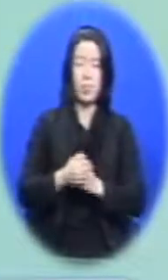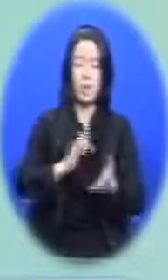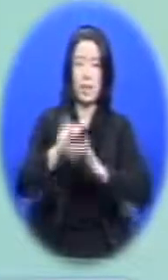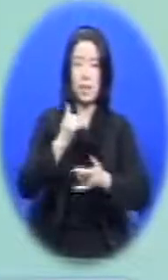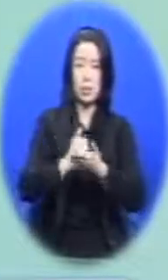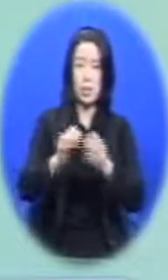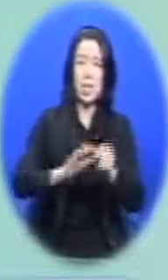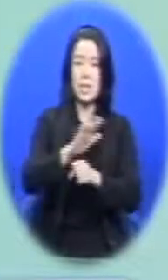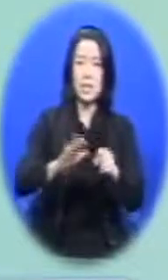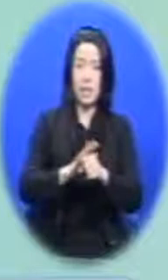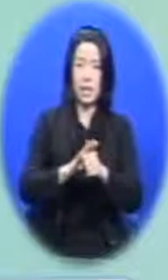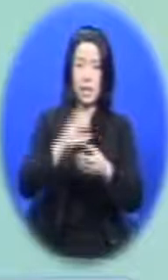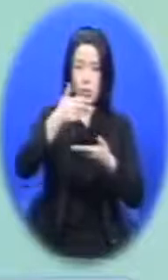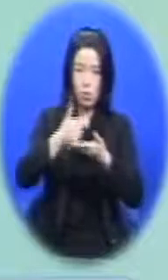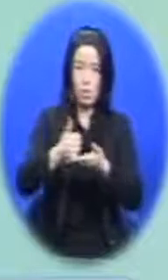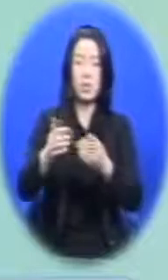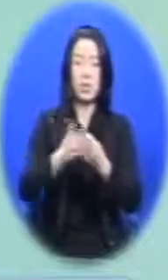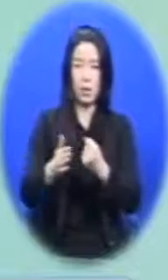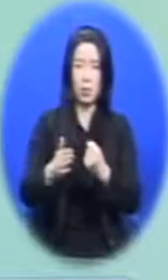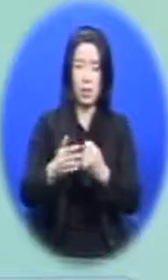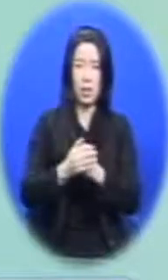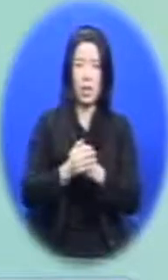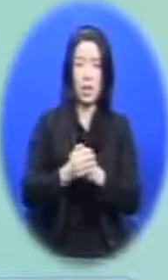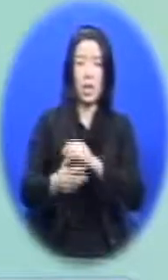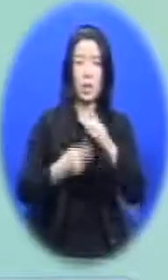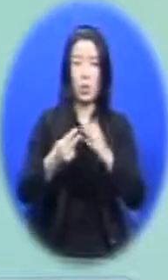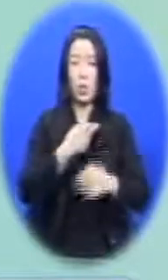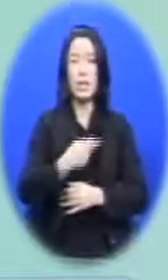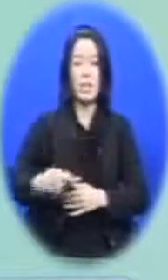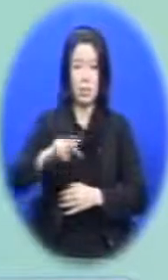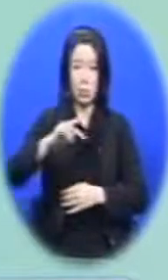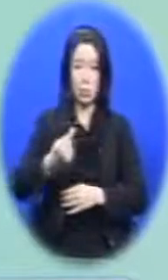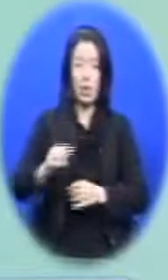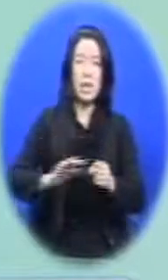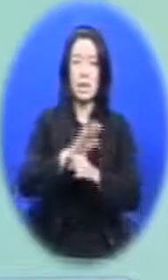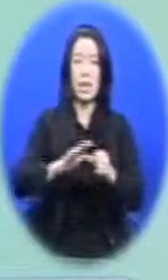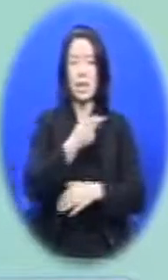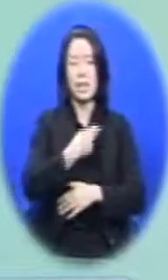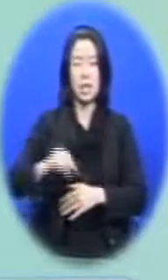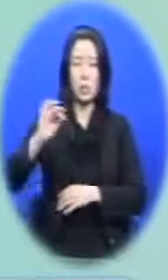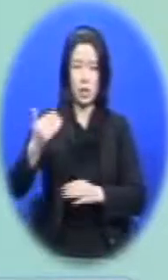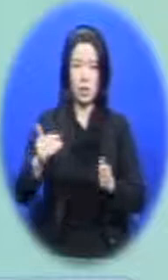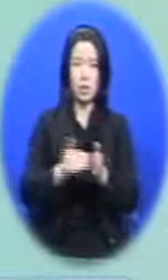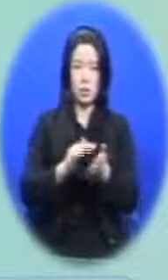예수님이 사랑의 주님이시니 요한 사도도 사랑의 사도가 된 겁니다.